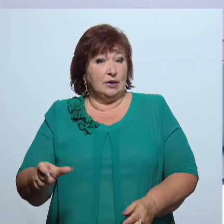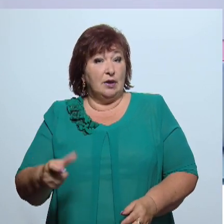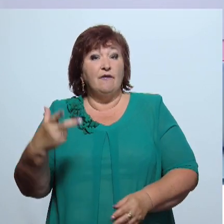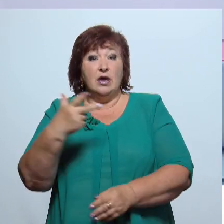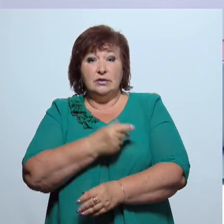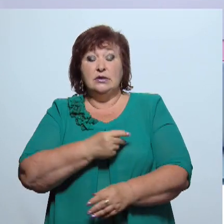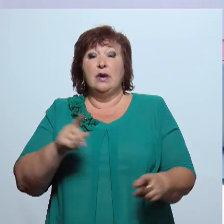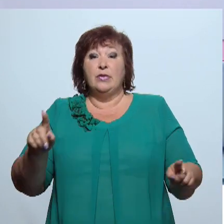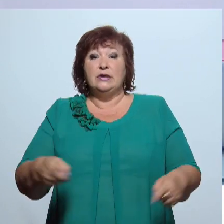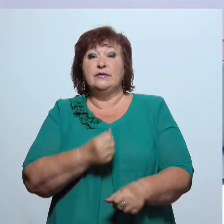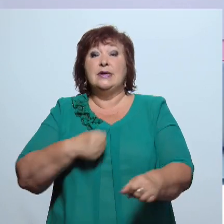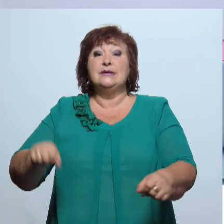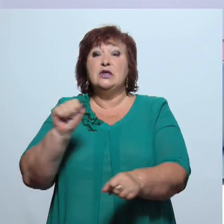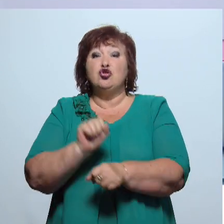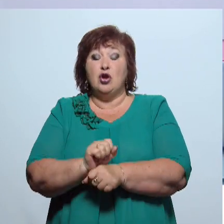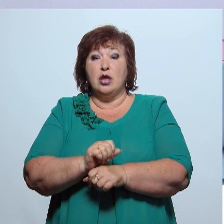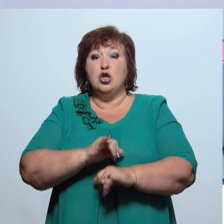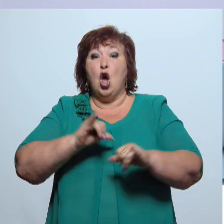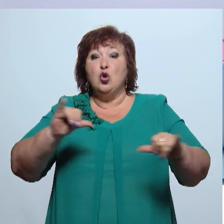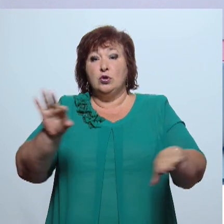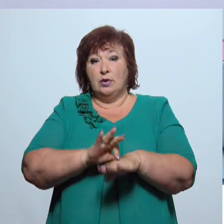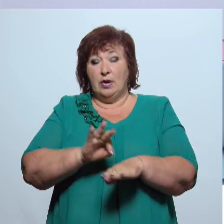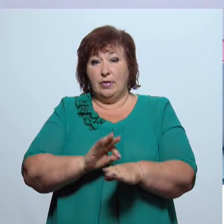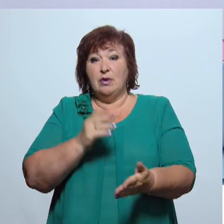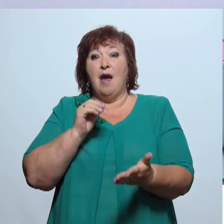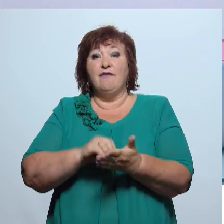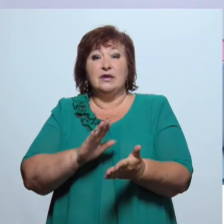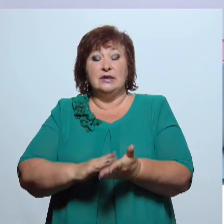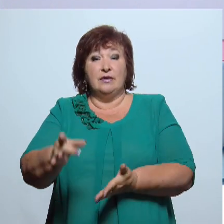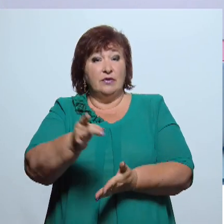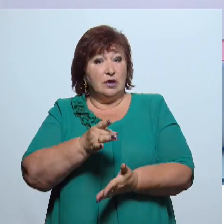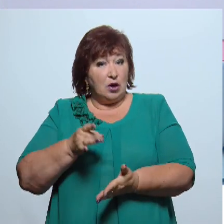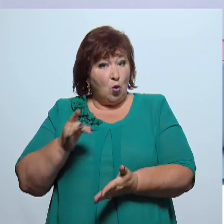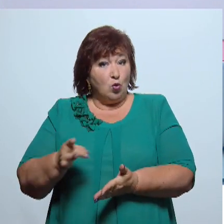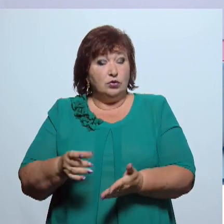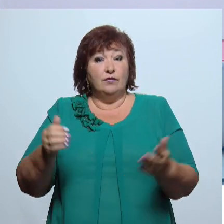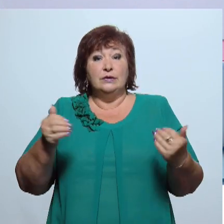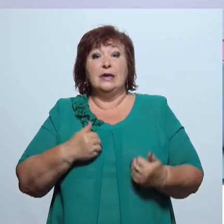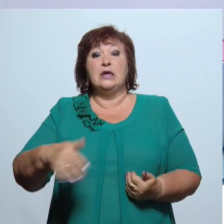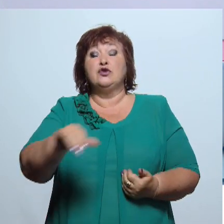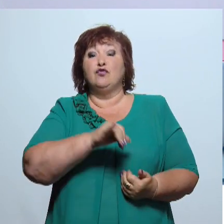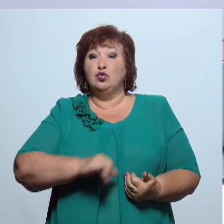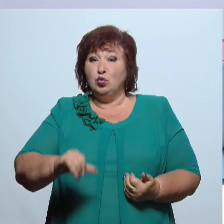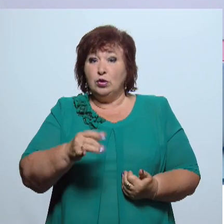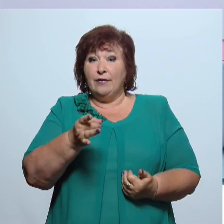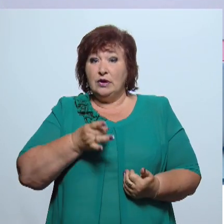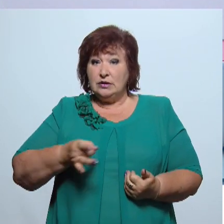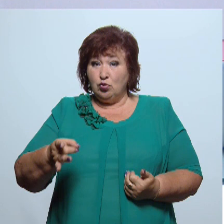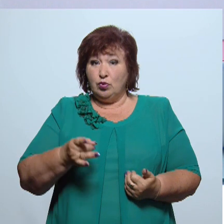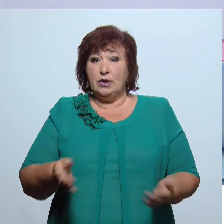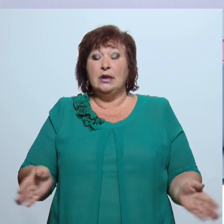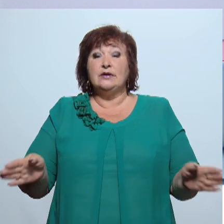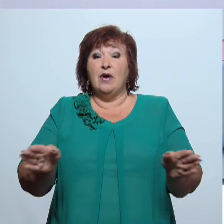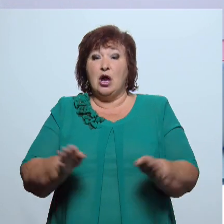Вакцинация призвана сдержать рост заболеваемости, а он фиксируется во многих регионах, в том числе и у нас, в Удмуртии. В республике